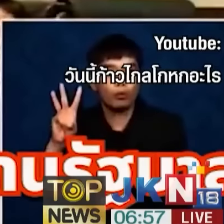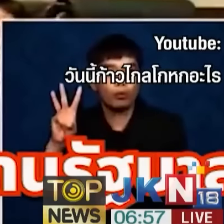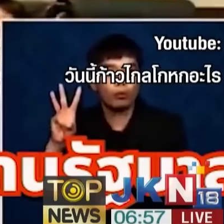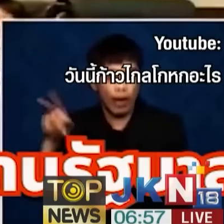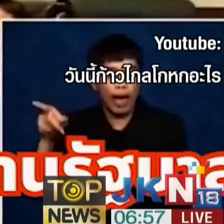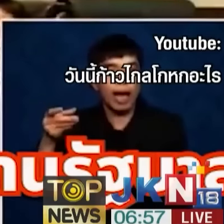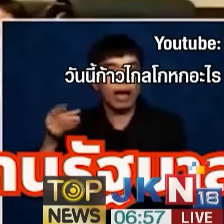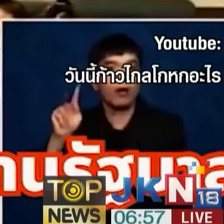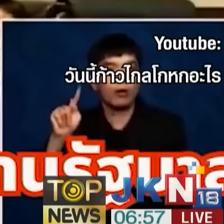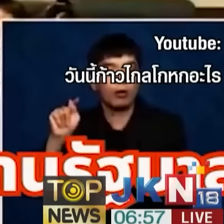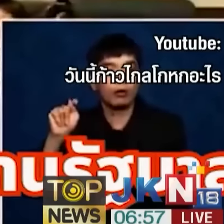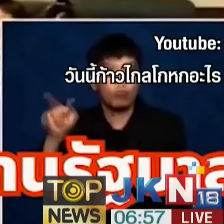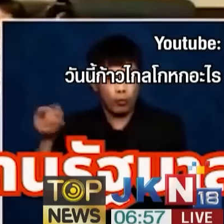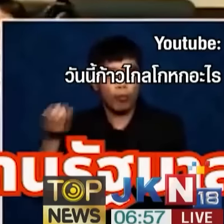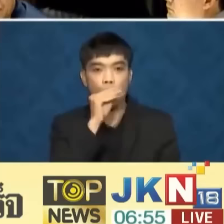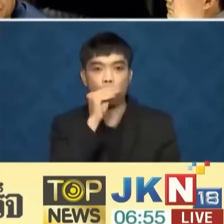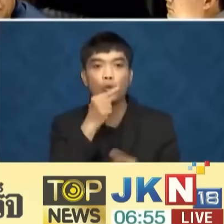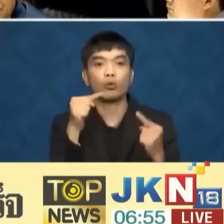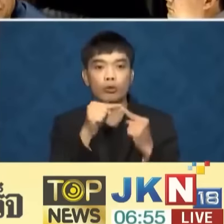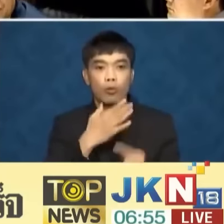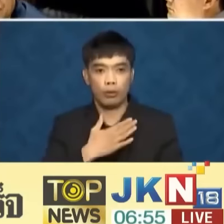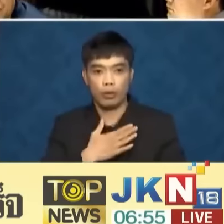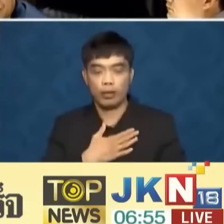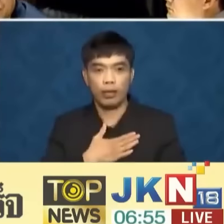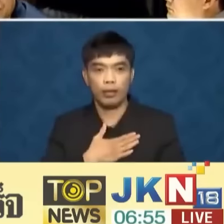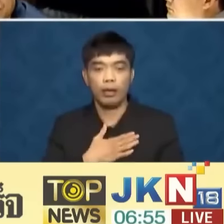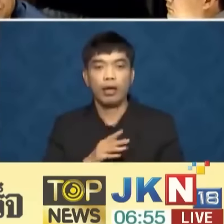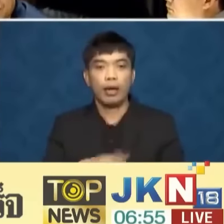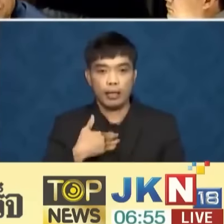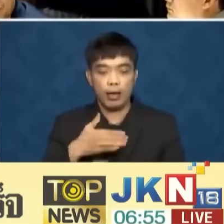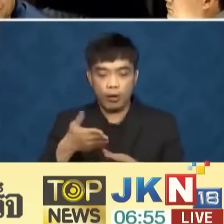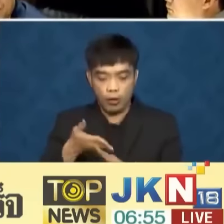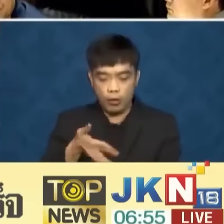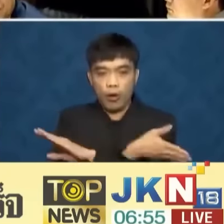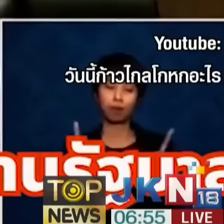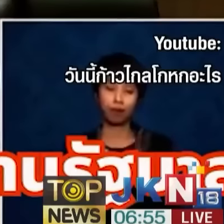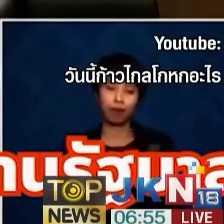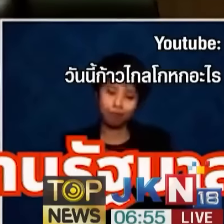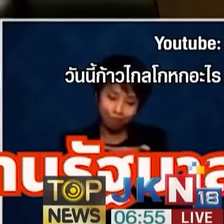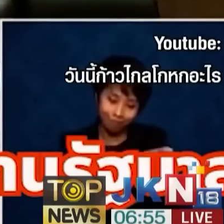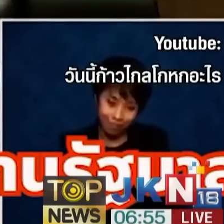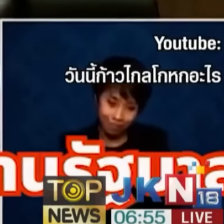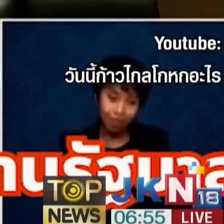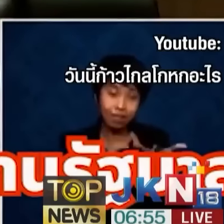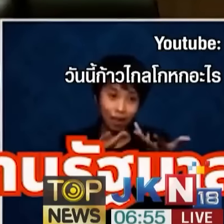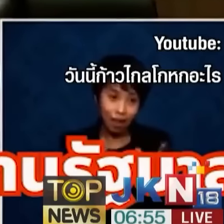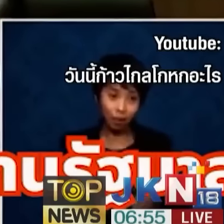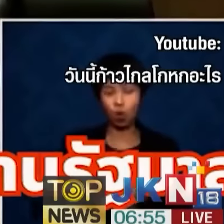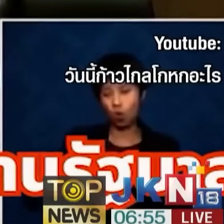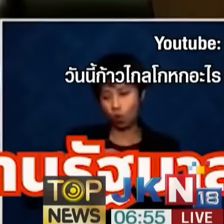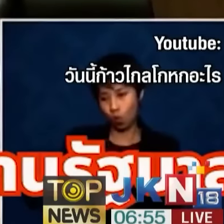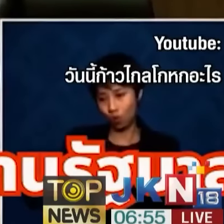ก็กลายไปเป็นประเด็นไวรัลในโลกออนไลน์ตอนนี้ฮะให้นับองค์ประชุมแบบขานชื่อก้าวไกลจะเล่นงานรัฐบา